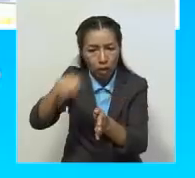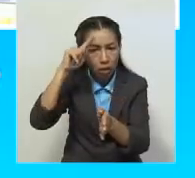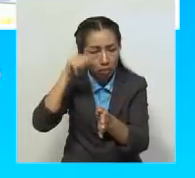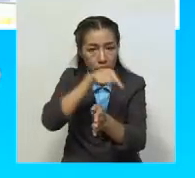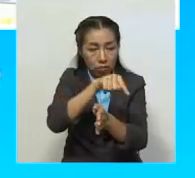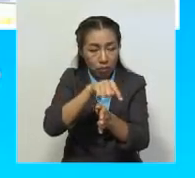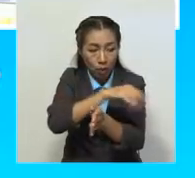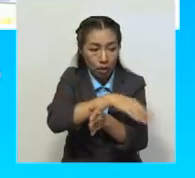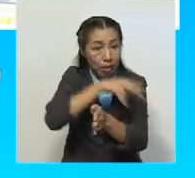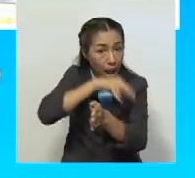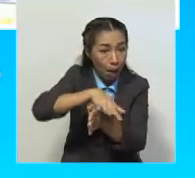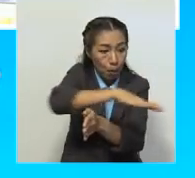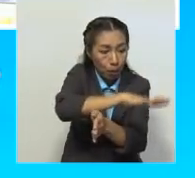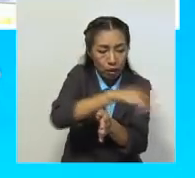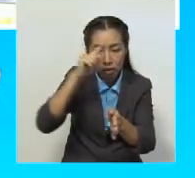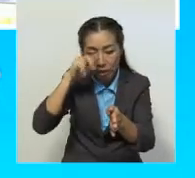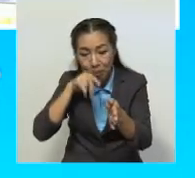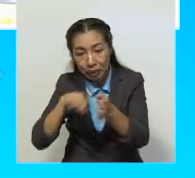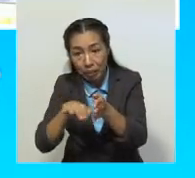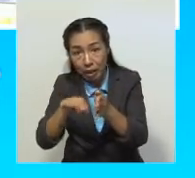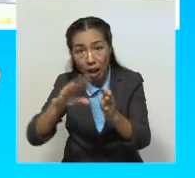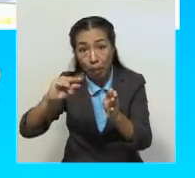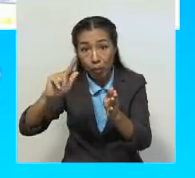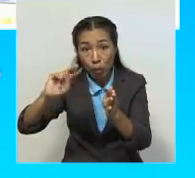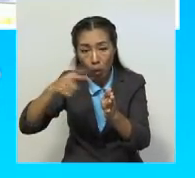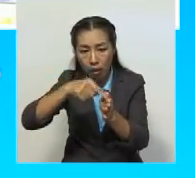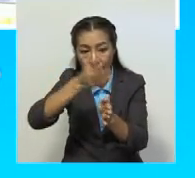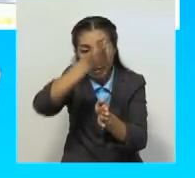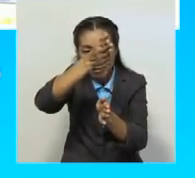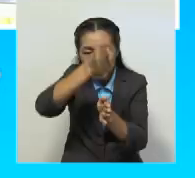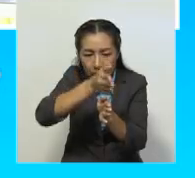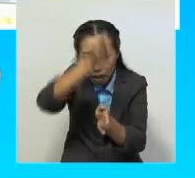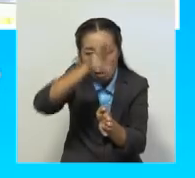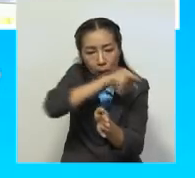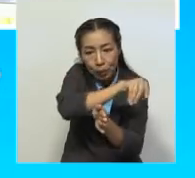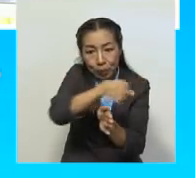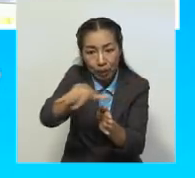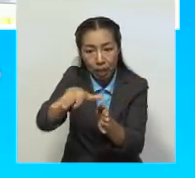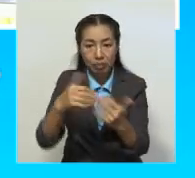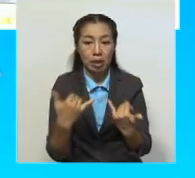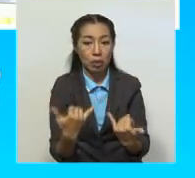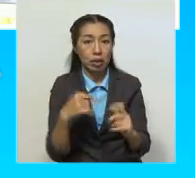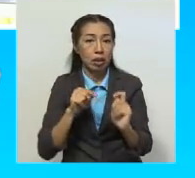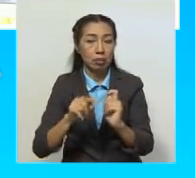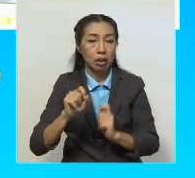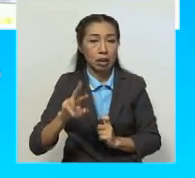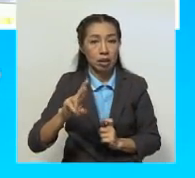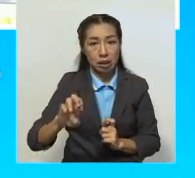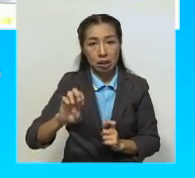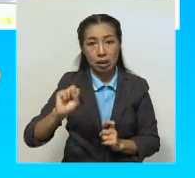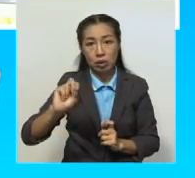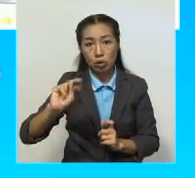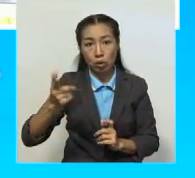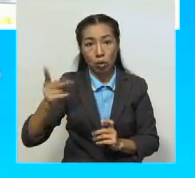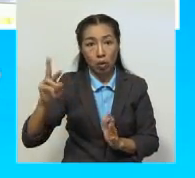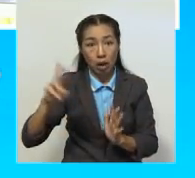กว่าทางเหนือน้ำอยู่ก็ต้องเร่งระบายน้ำออกไปวันนี้ก็ได้มาที่หัดแพงที่อำเภอศรีสงครามนะฮะเพราะว่าลำ